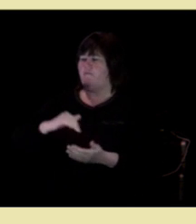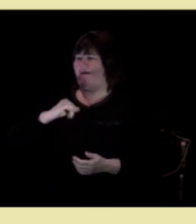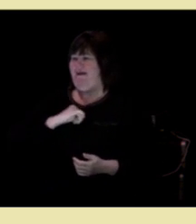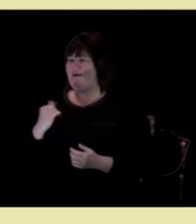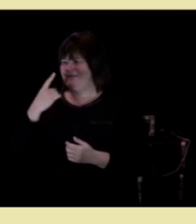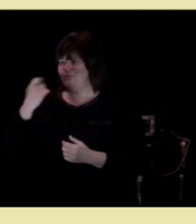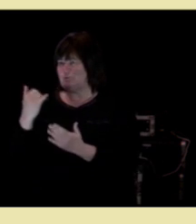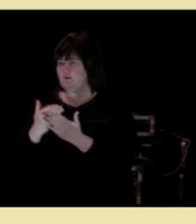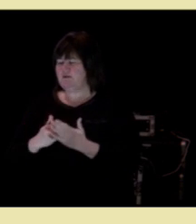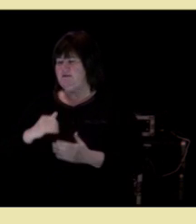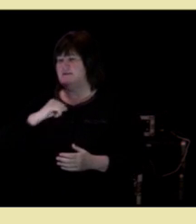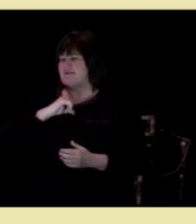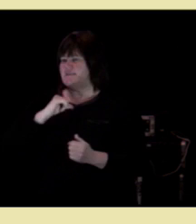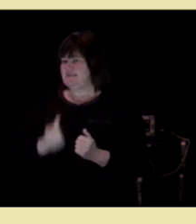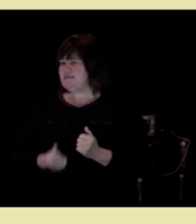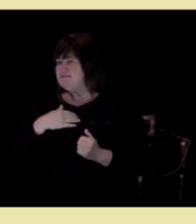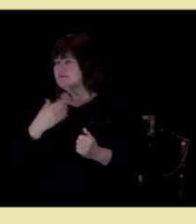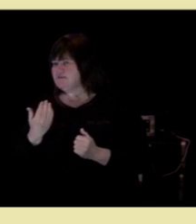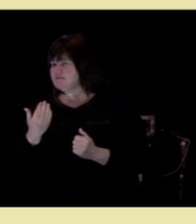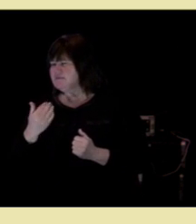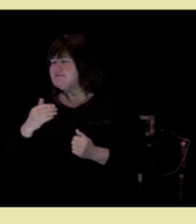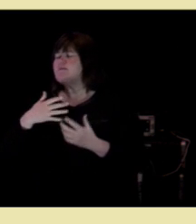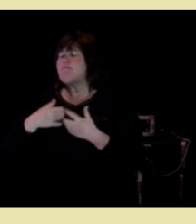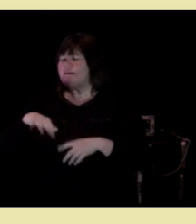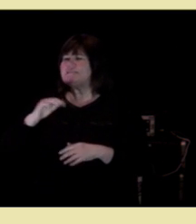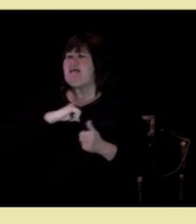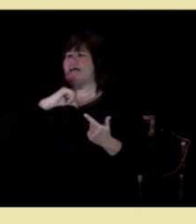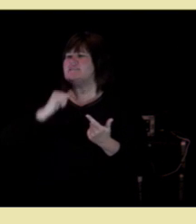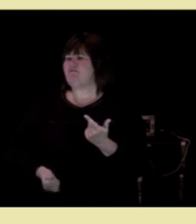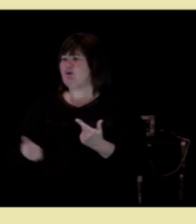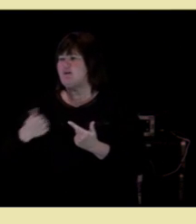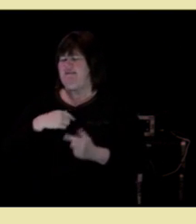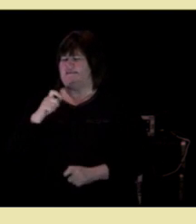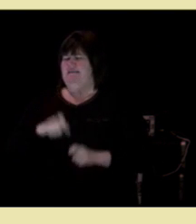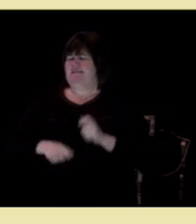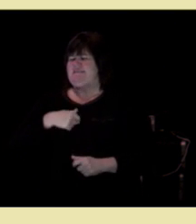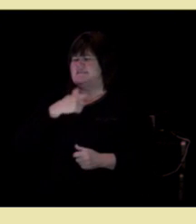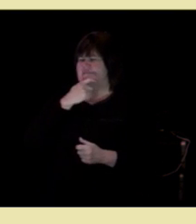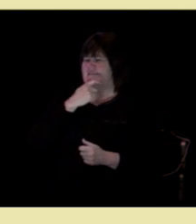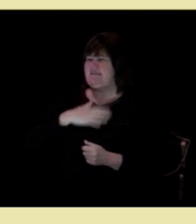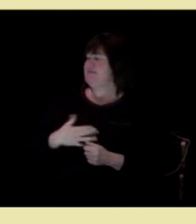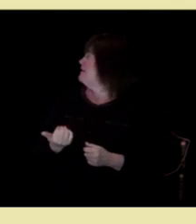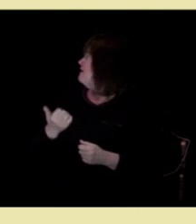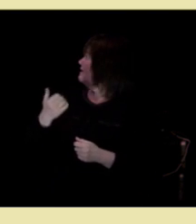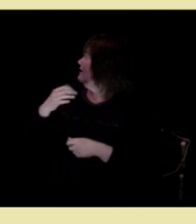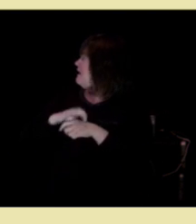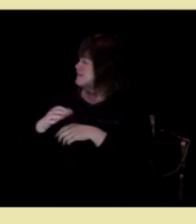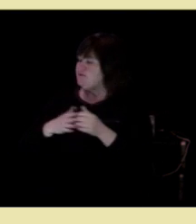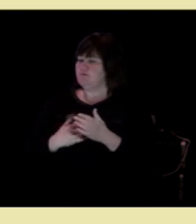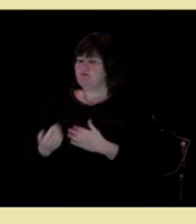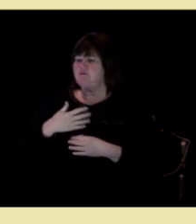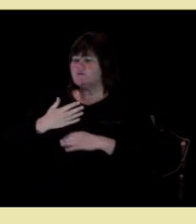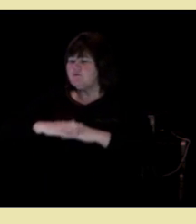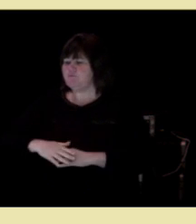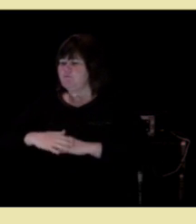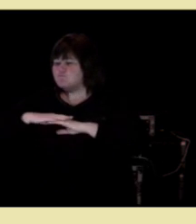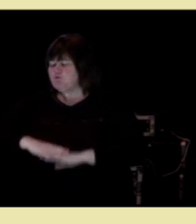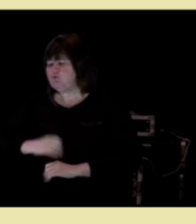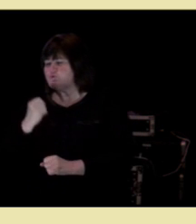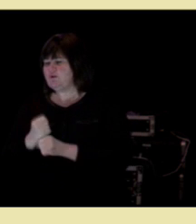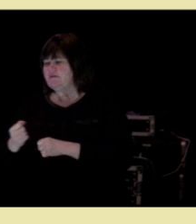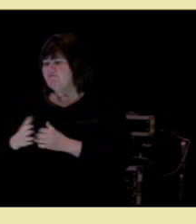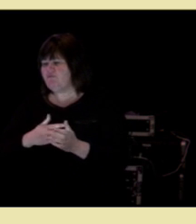meste selvsaktheter, jeg kritisk til. Legenes praksis kan påvirkes gjennom bunnsolid faglig argumentasjon. Jeg synes det mangler noe